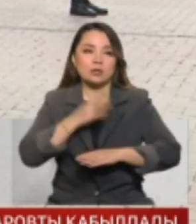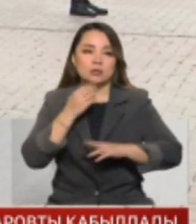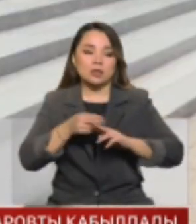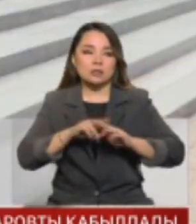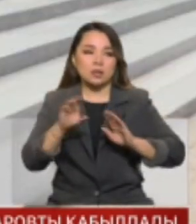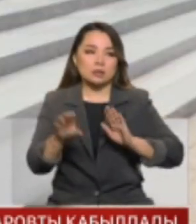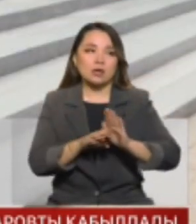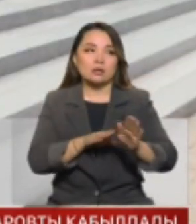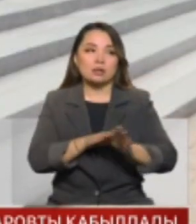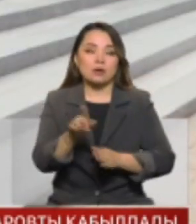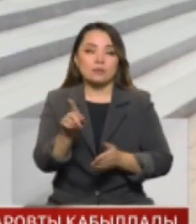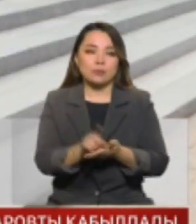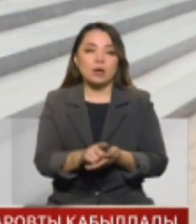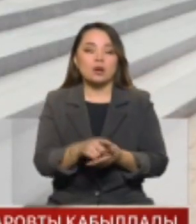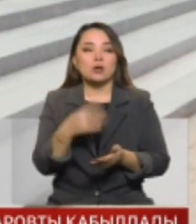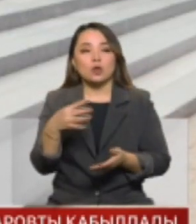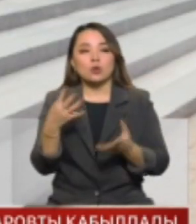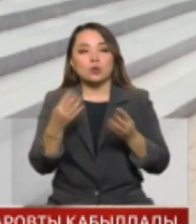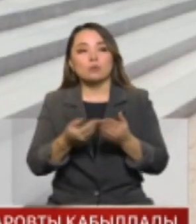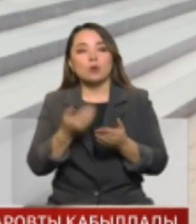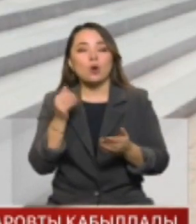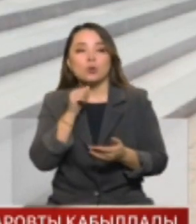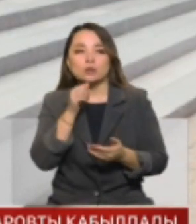түсер анық. Мен осы 40 күн бұрын